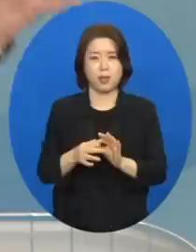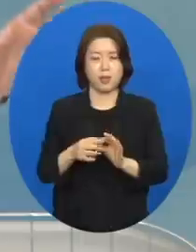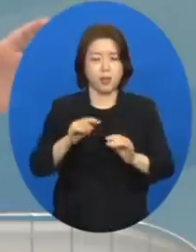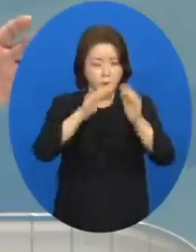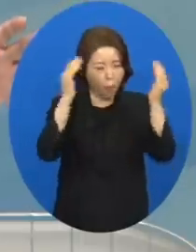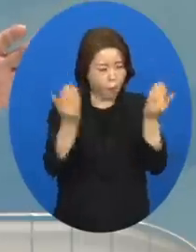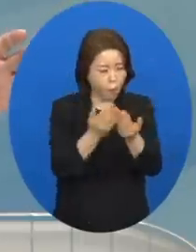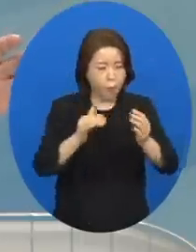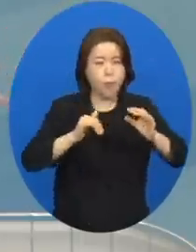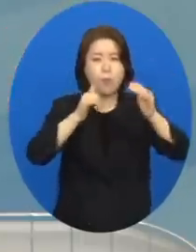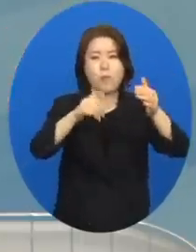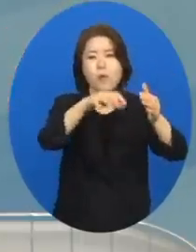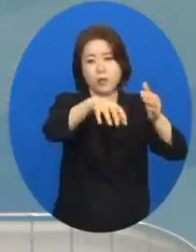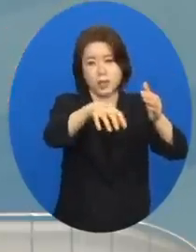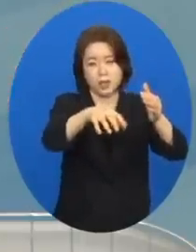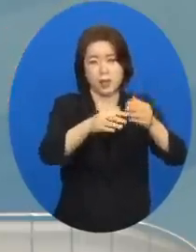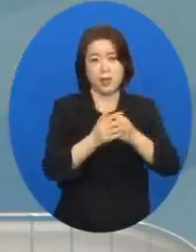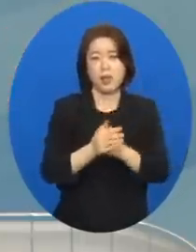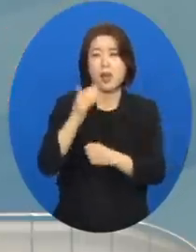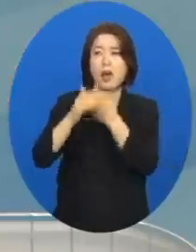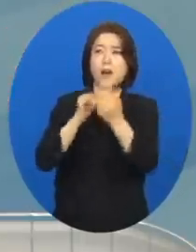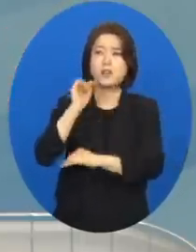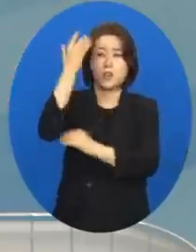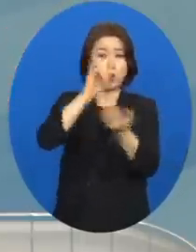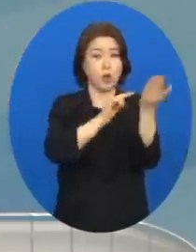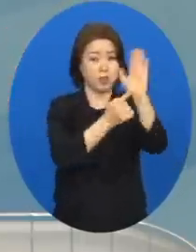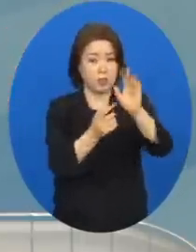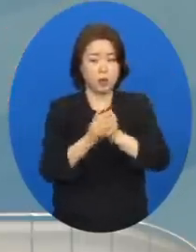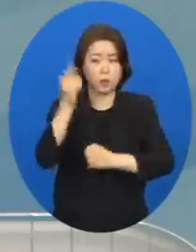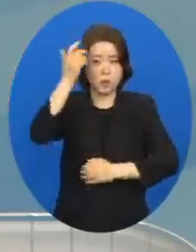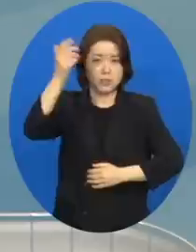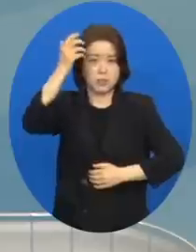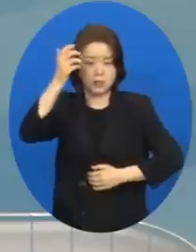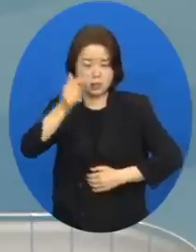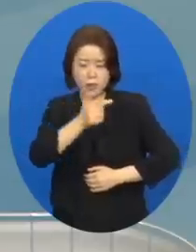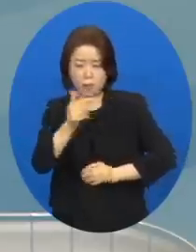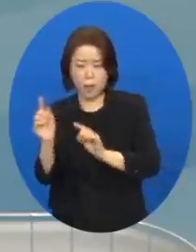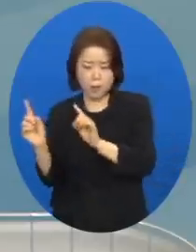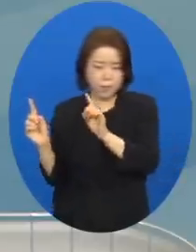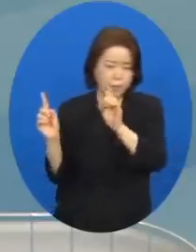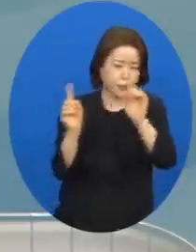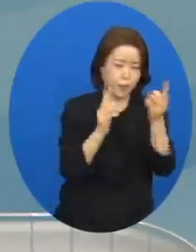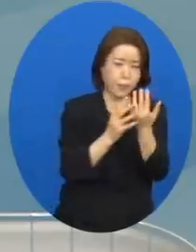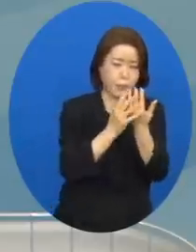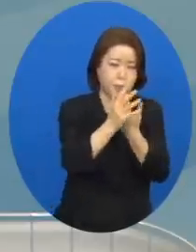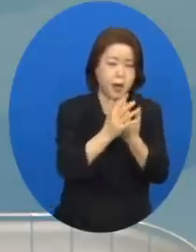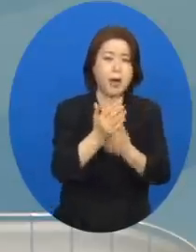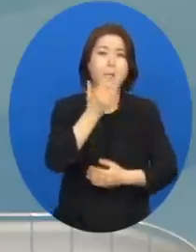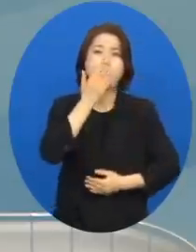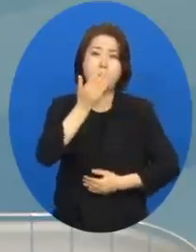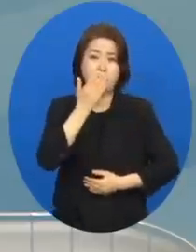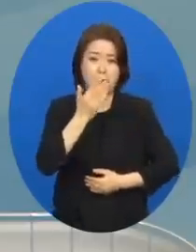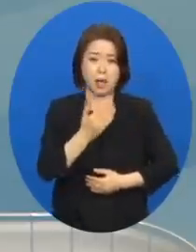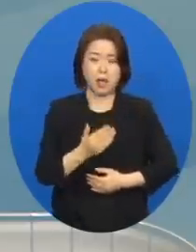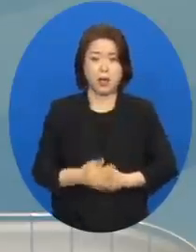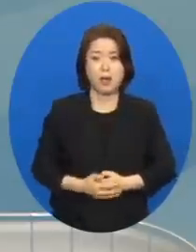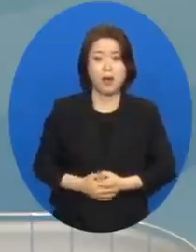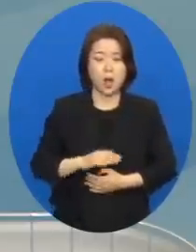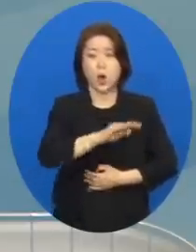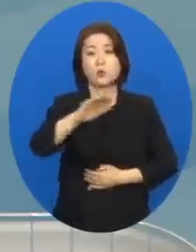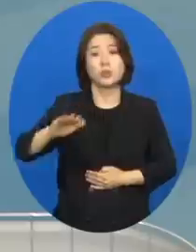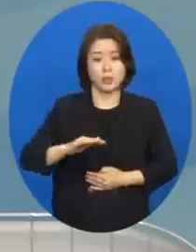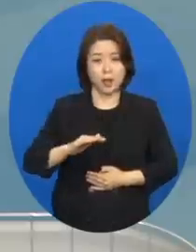온 세상에 하나님의 영광을 드러내고 영적인 대부흥이 일어나게 하실 겁니다.